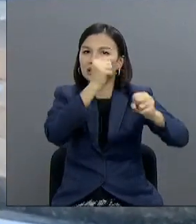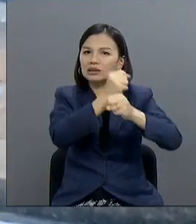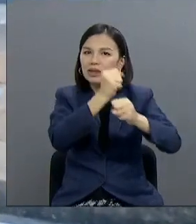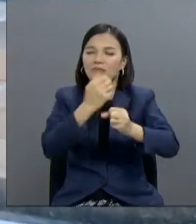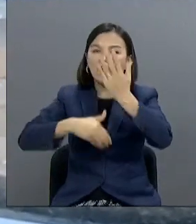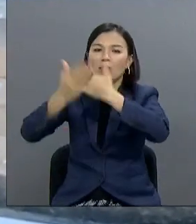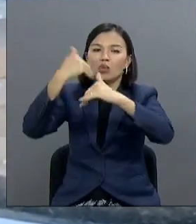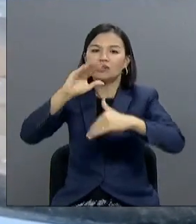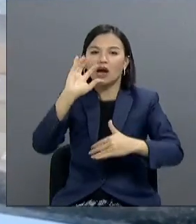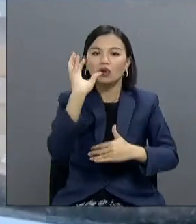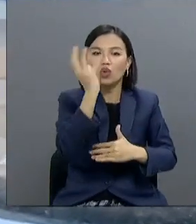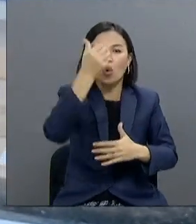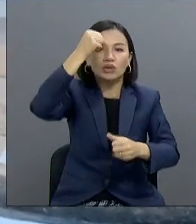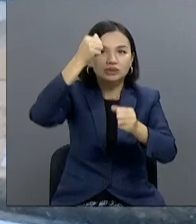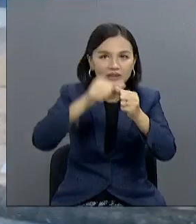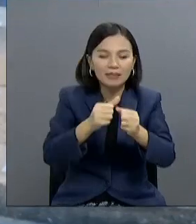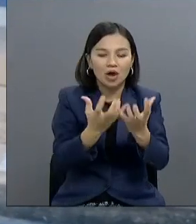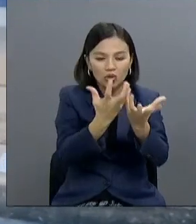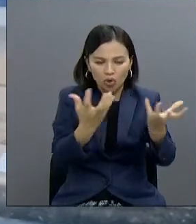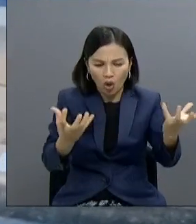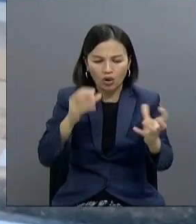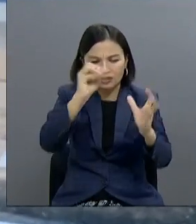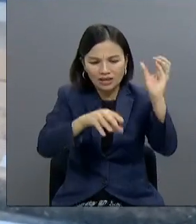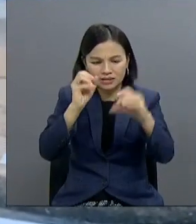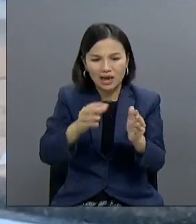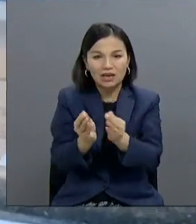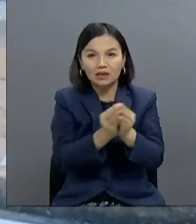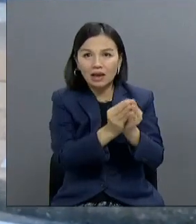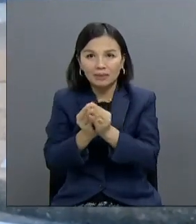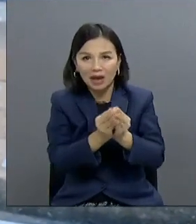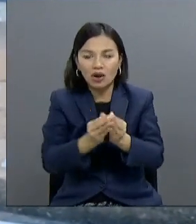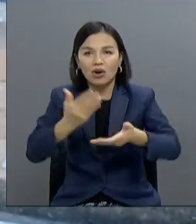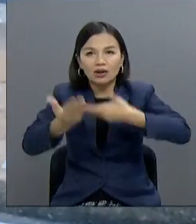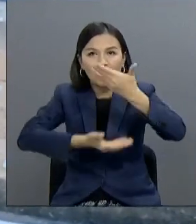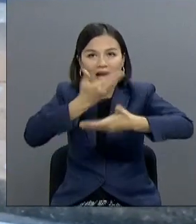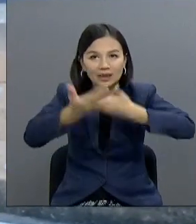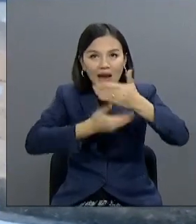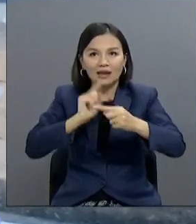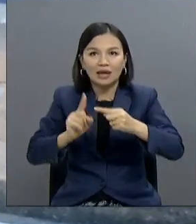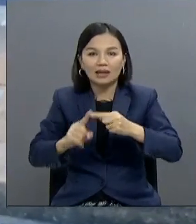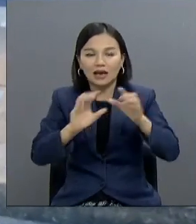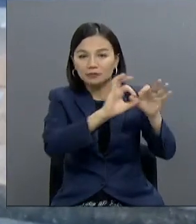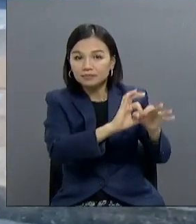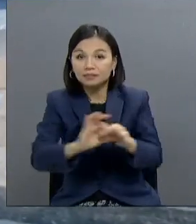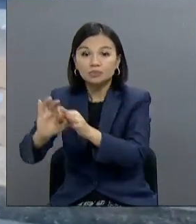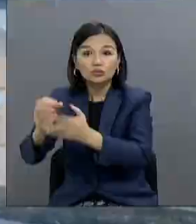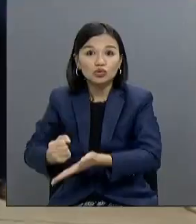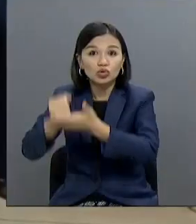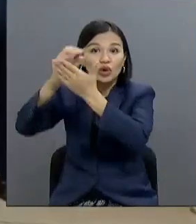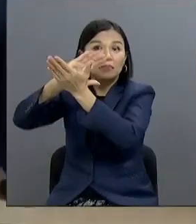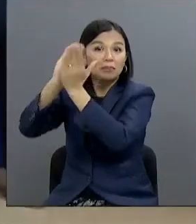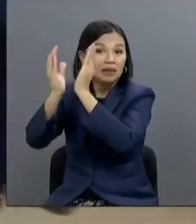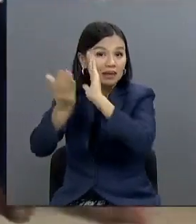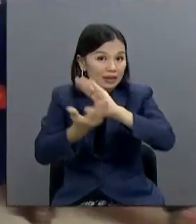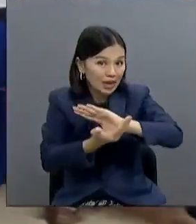าสตร์โลกและจากการที่เครื่องเทศนั้นเป็นสื่อกลางทำให้เกิดการเดินทางการค้าข้ามทวีปก็กลายเป็นสิ่งที่ทำให้เกิดการเปลี่ยนแปลงครั้งใหญ่